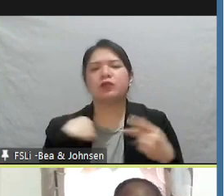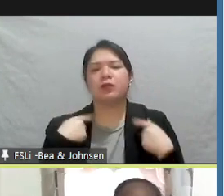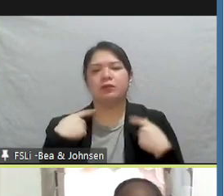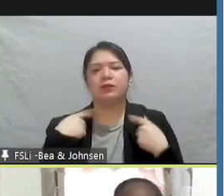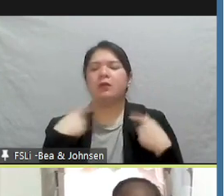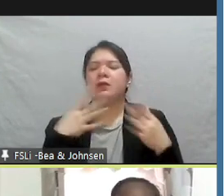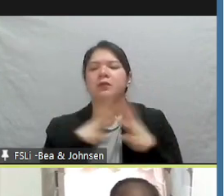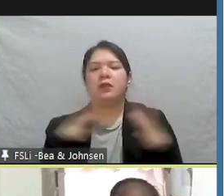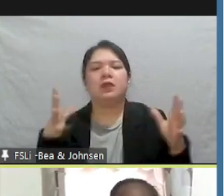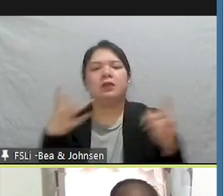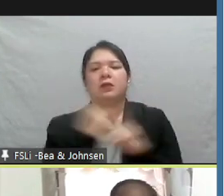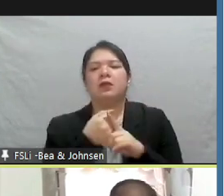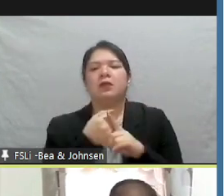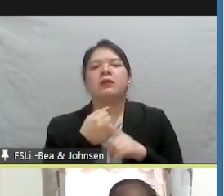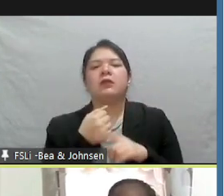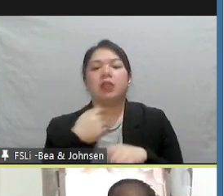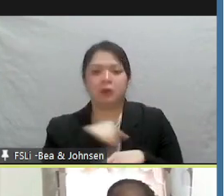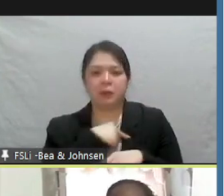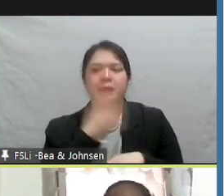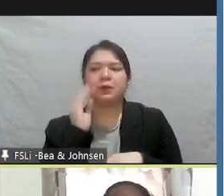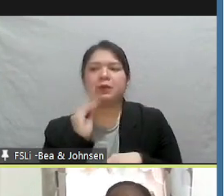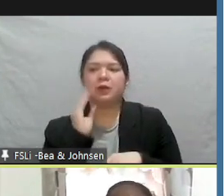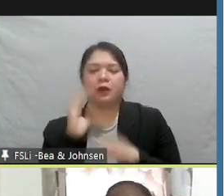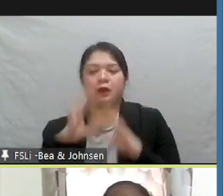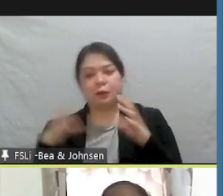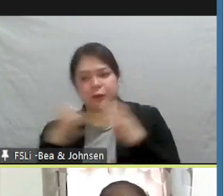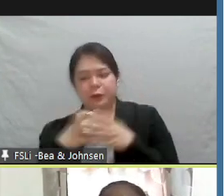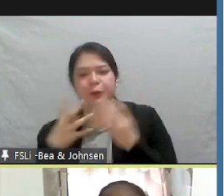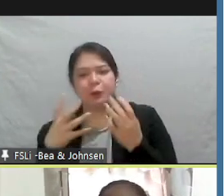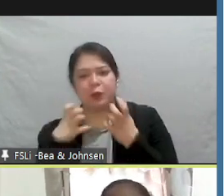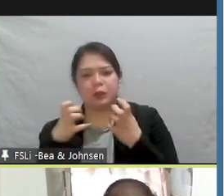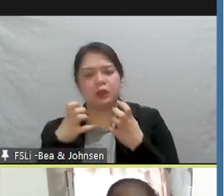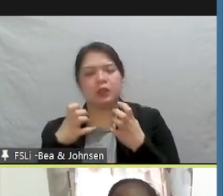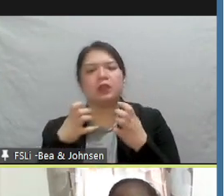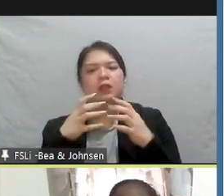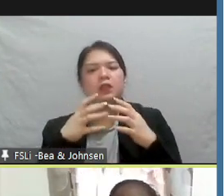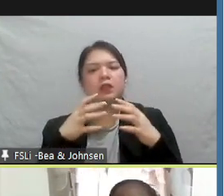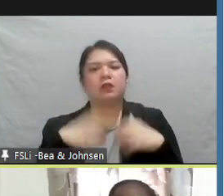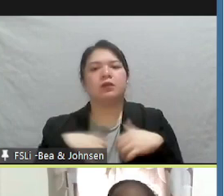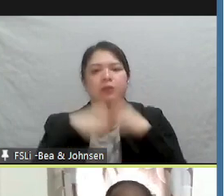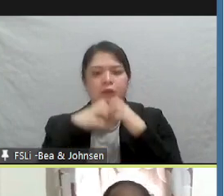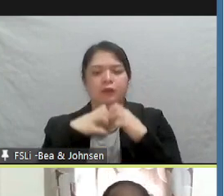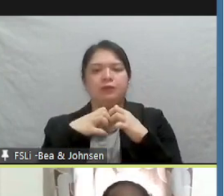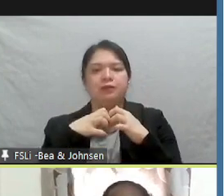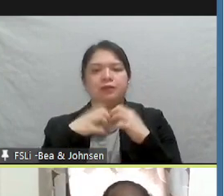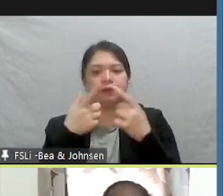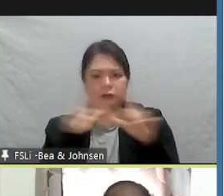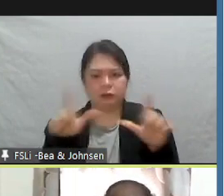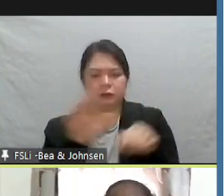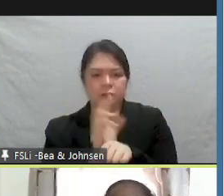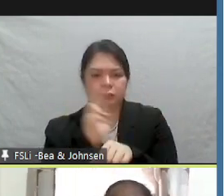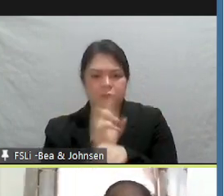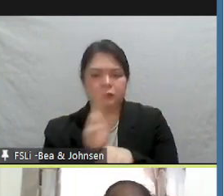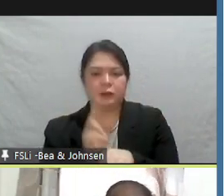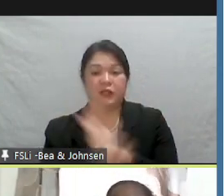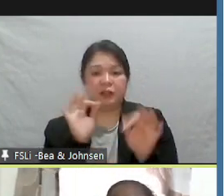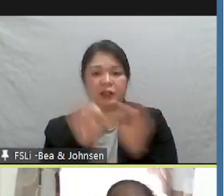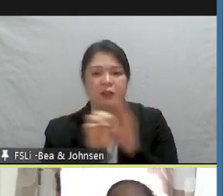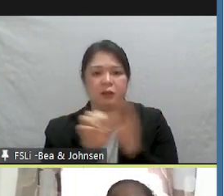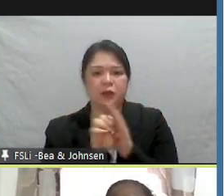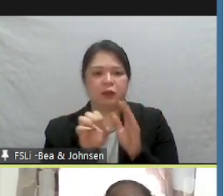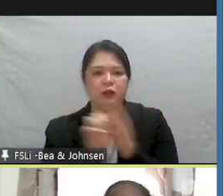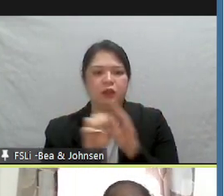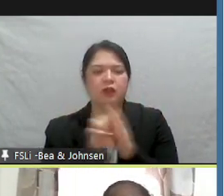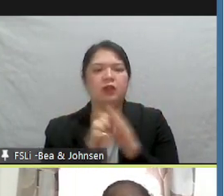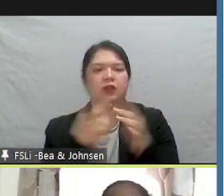bagay, kaming mga katutubo na dapat ay buhayin ang aming lingwahe. Kasi kung mawawala ang aming